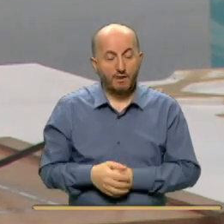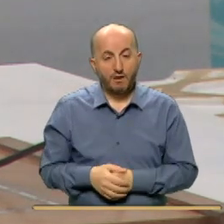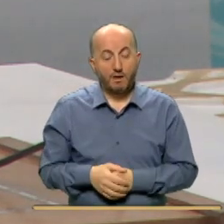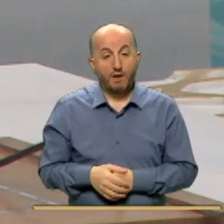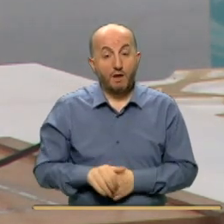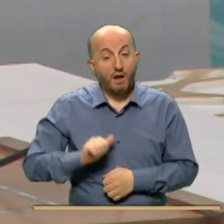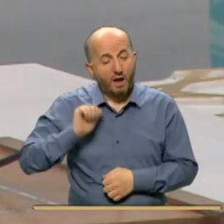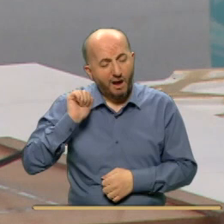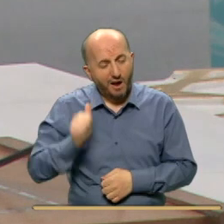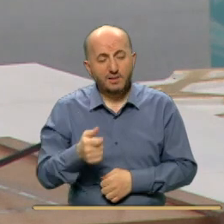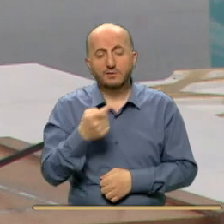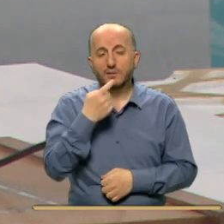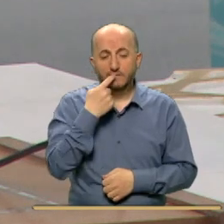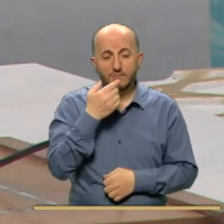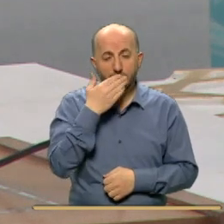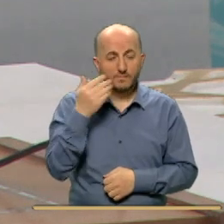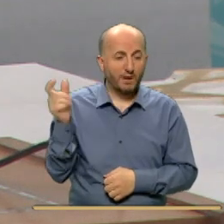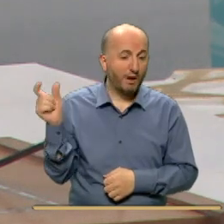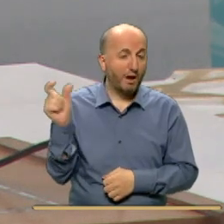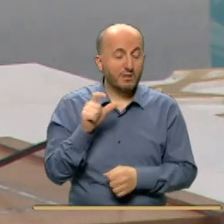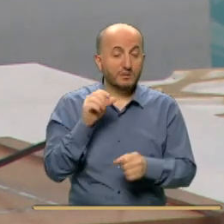her senenin Ramazan'ında Cibril-i Emin,